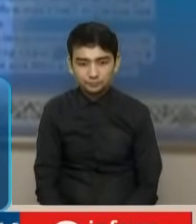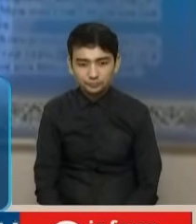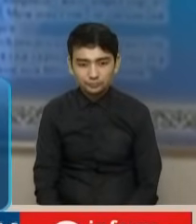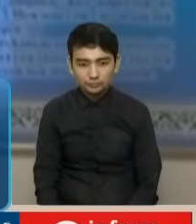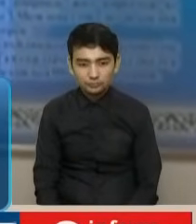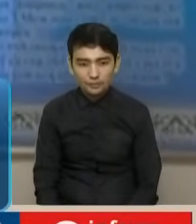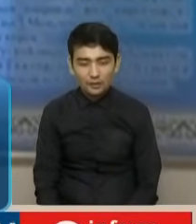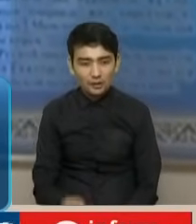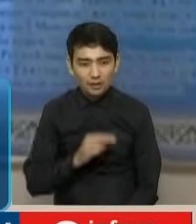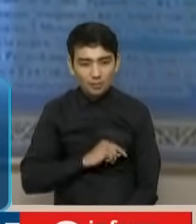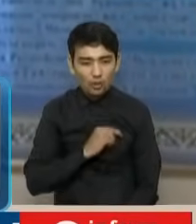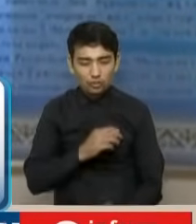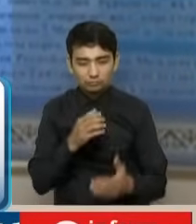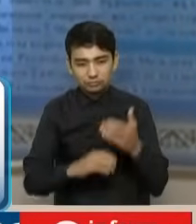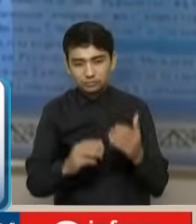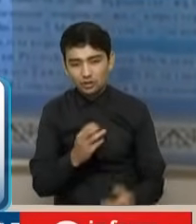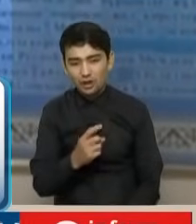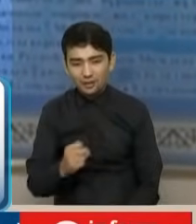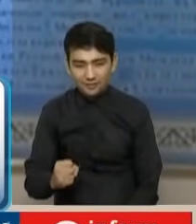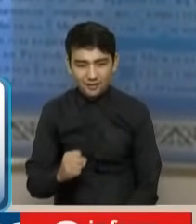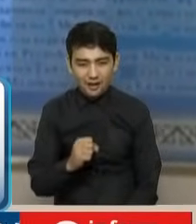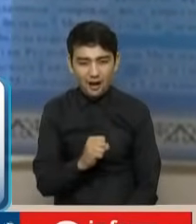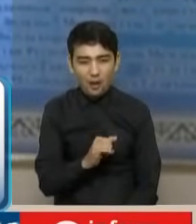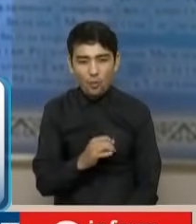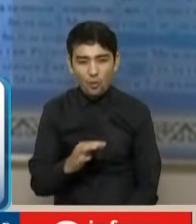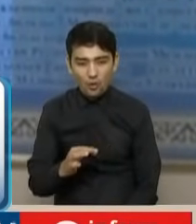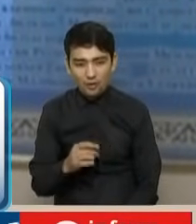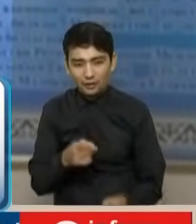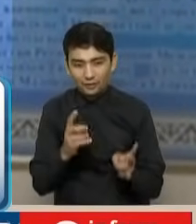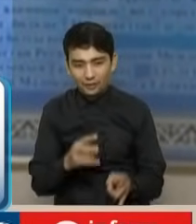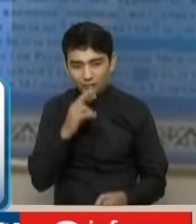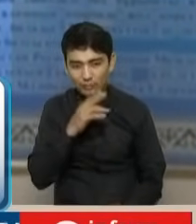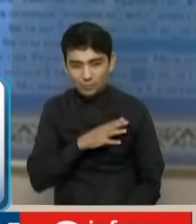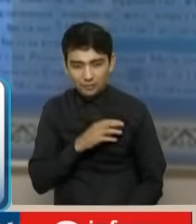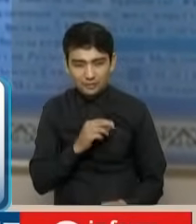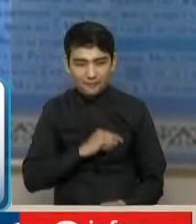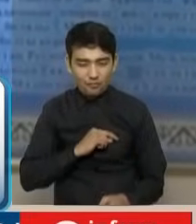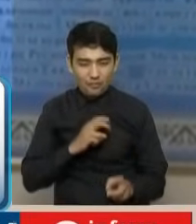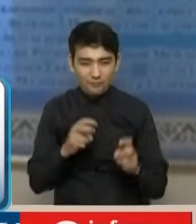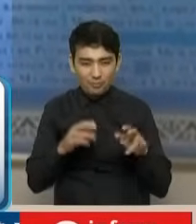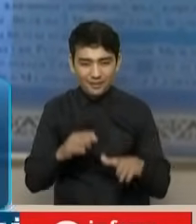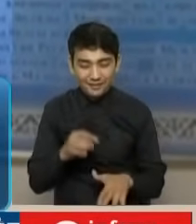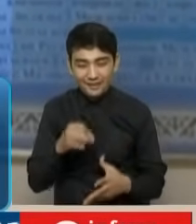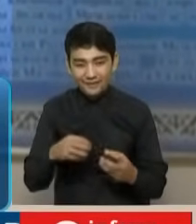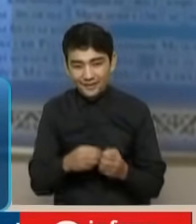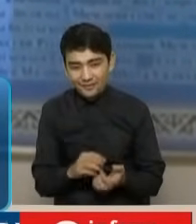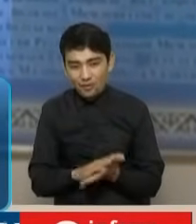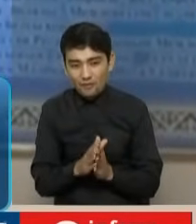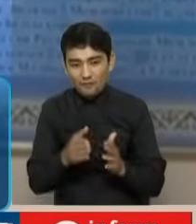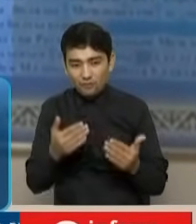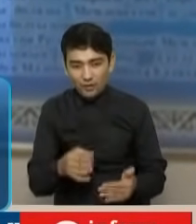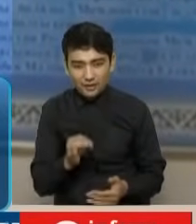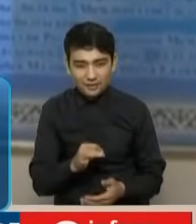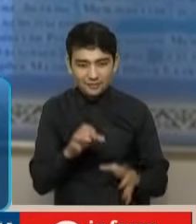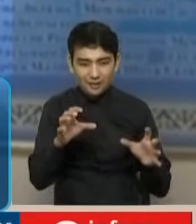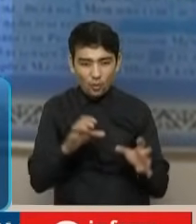С работником шахты «Саранская» АО «Кармет» произошел несчастный случай на производстве. После получения заключения в рамках действующего